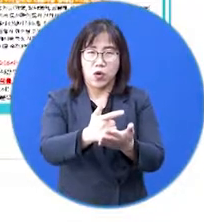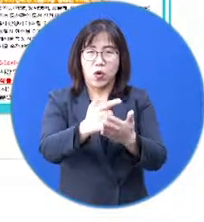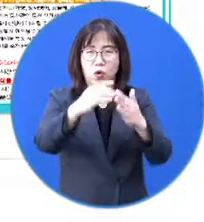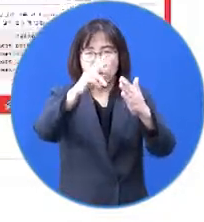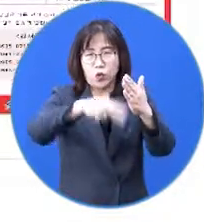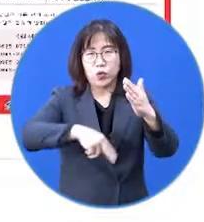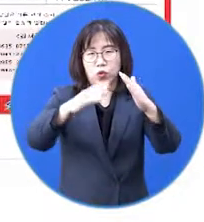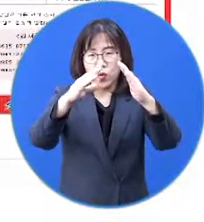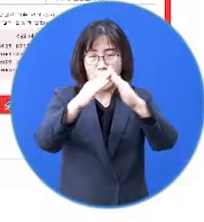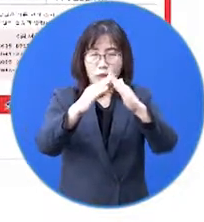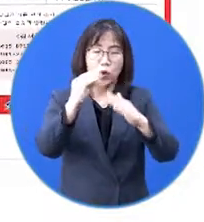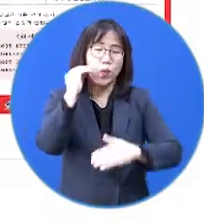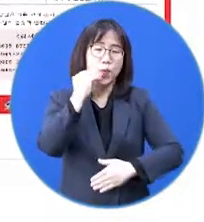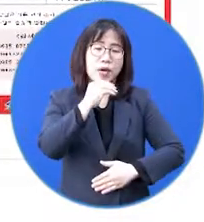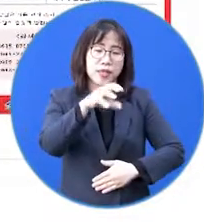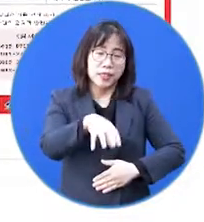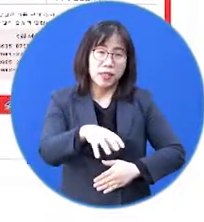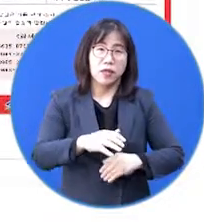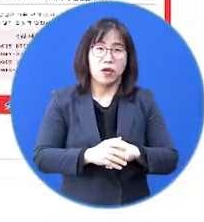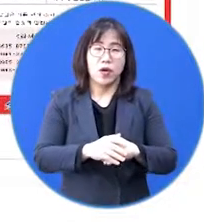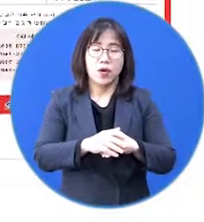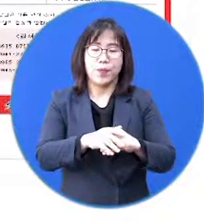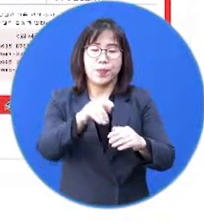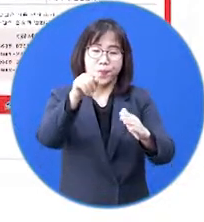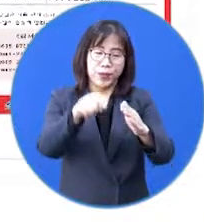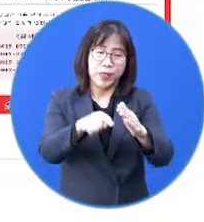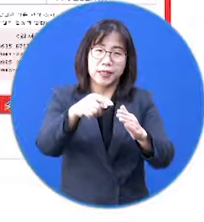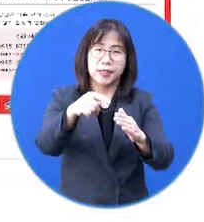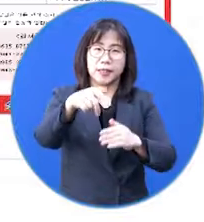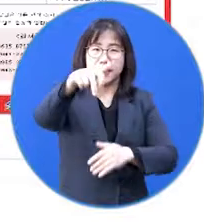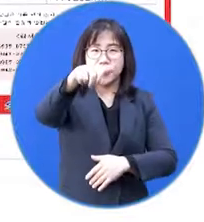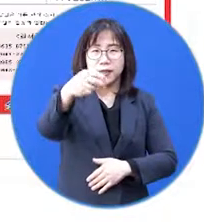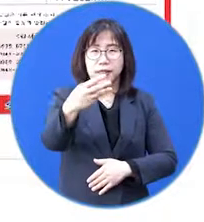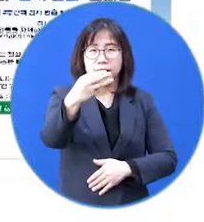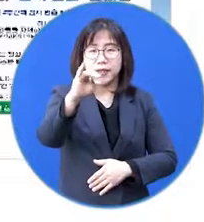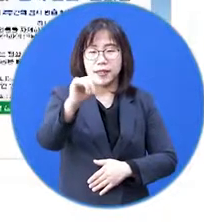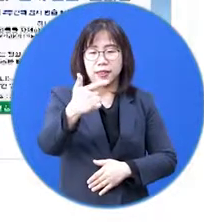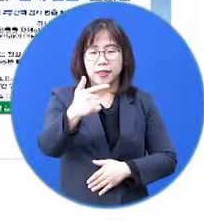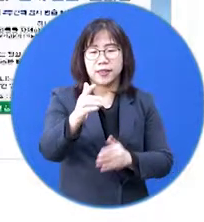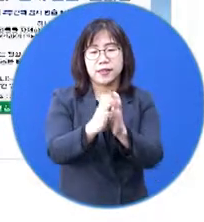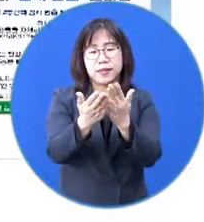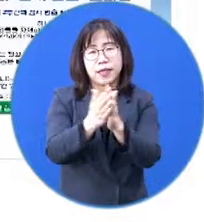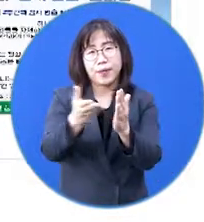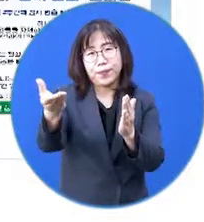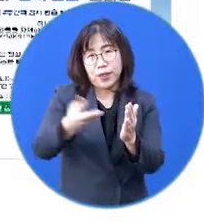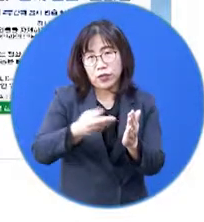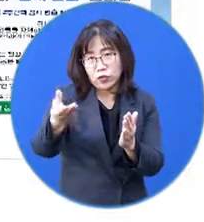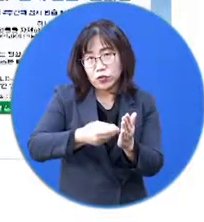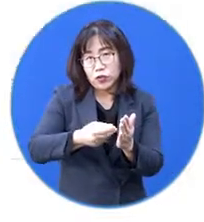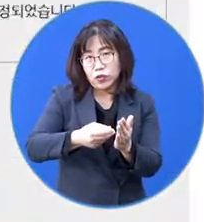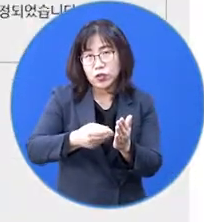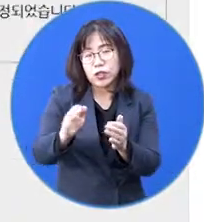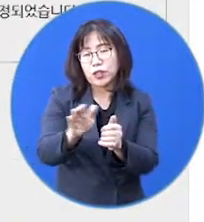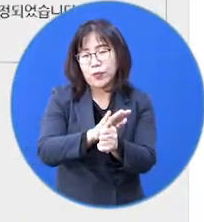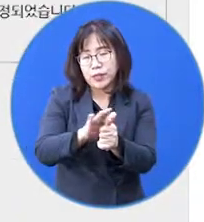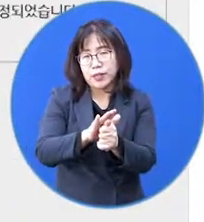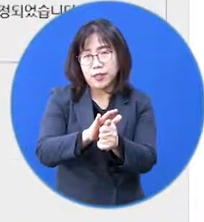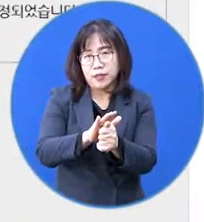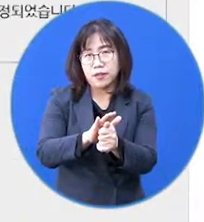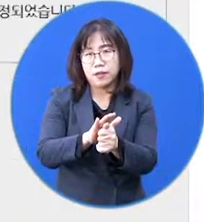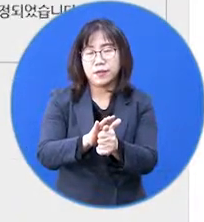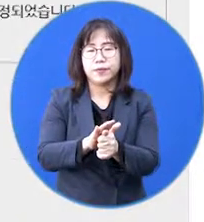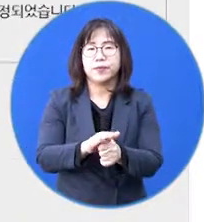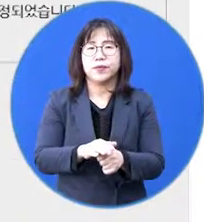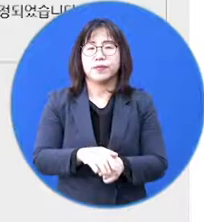도서관 홈페이지에서 열린 공간 드라이브 스스로 클린 도서 대출 서비스 게시판을 통해 신청하면 되고 수령